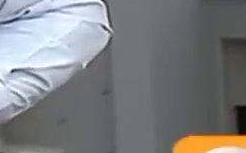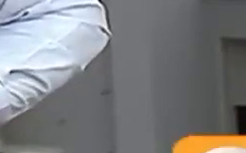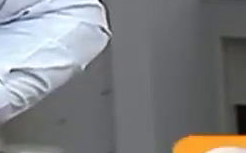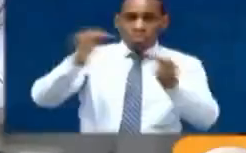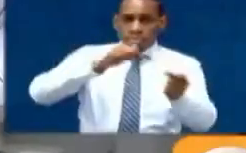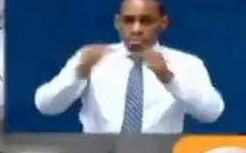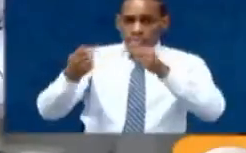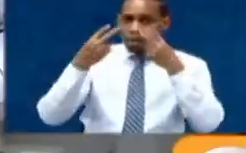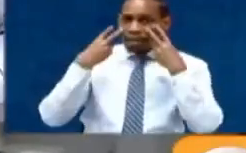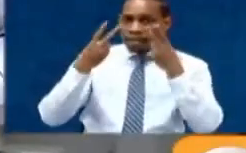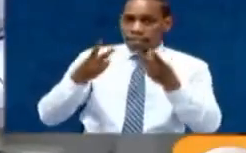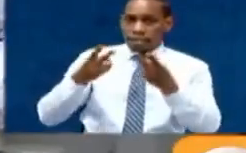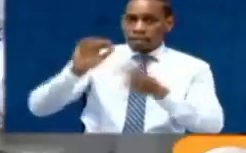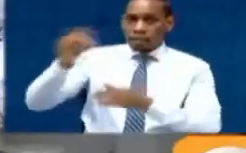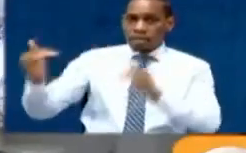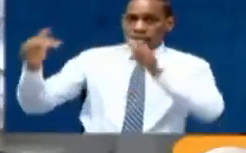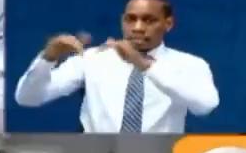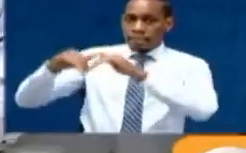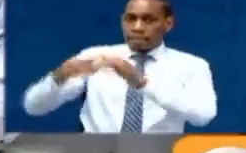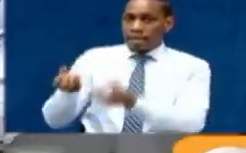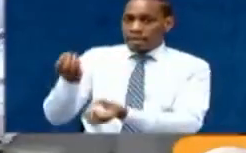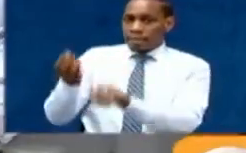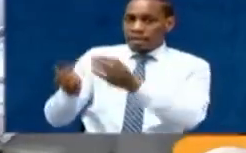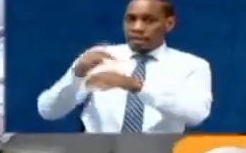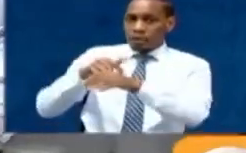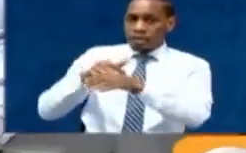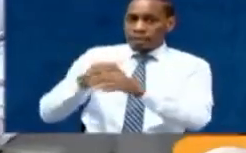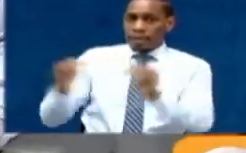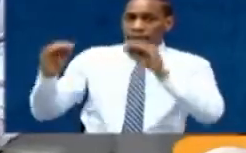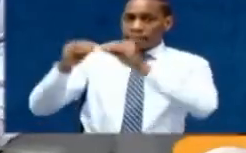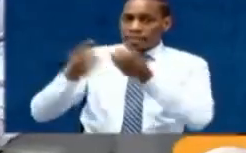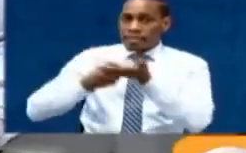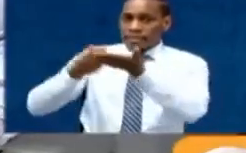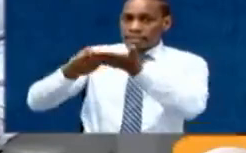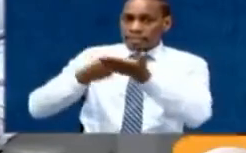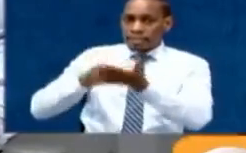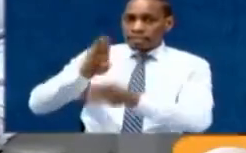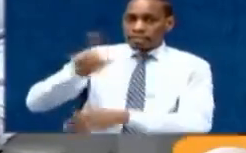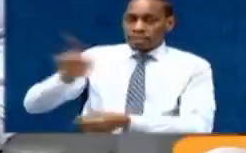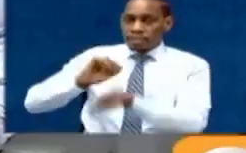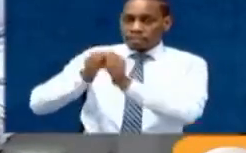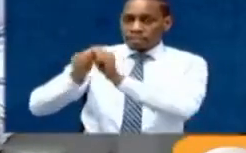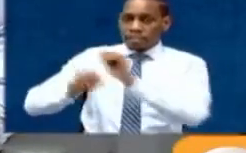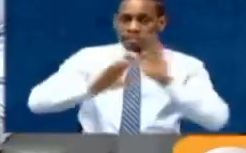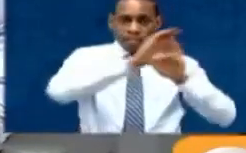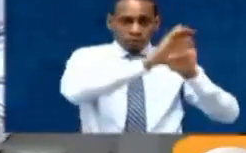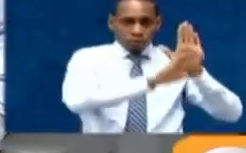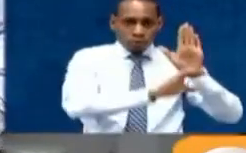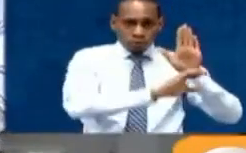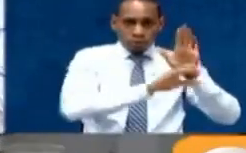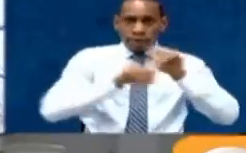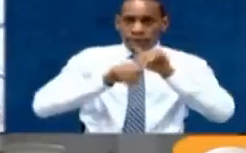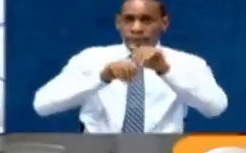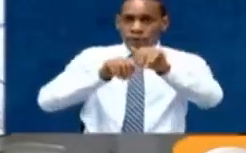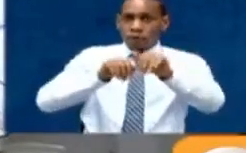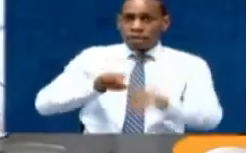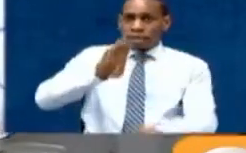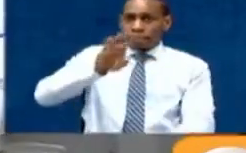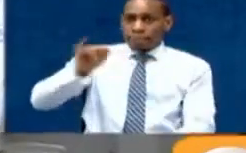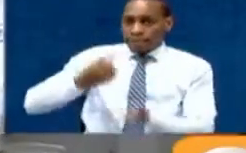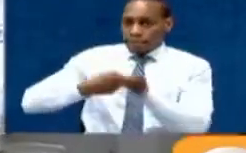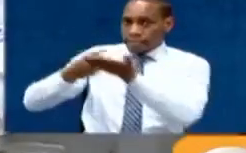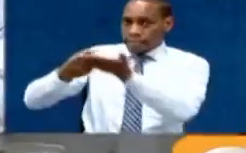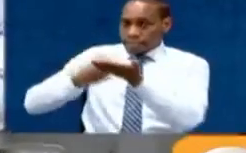Vurugu lilishuhudiwa katika bunge la kaunti ya Baringo wakati wa kikao cha kujadili mswada wa kufanya katiba mabadiliko chini ya mchakato wa